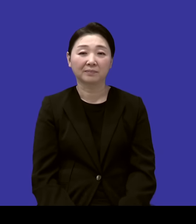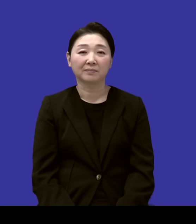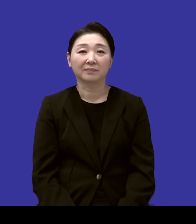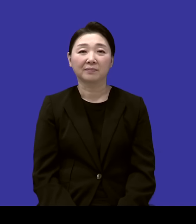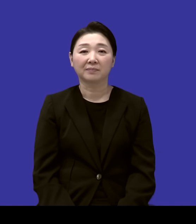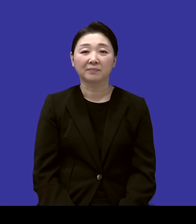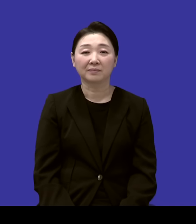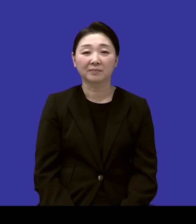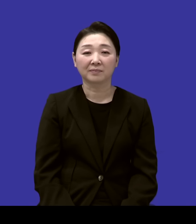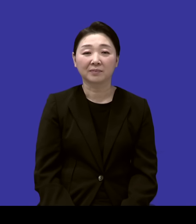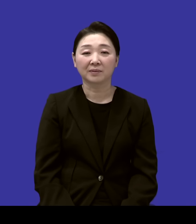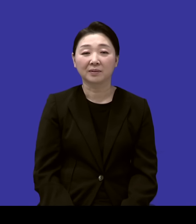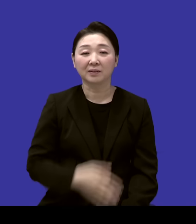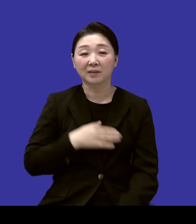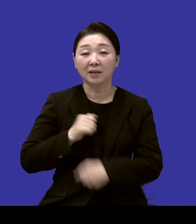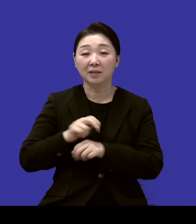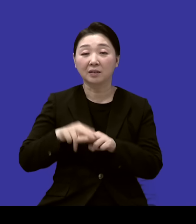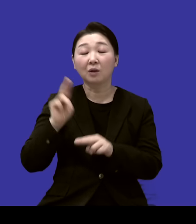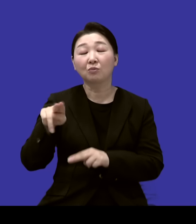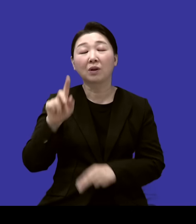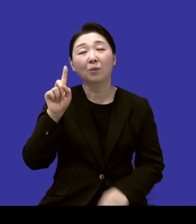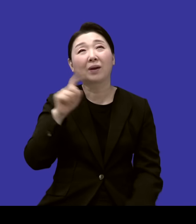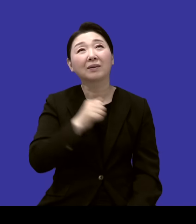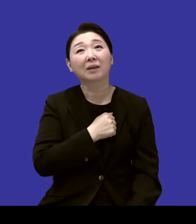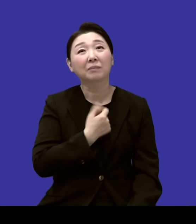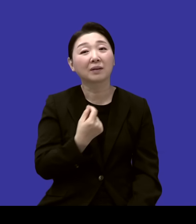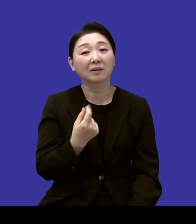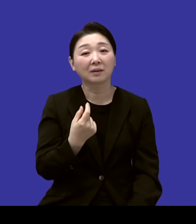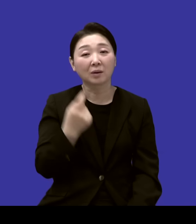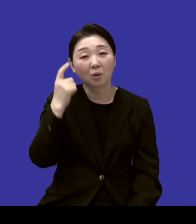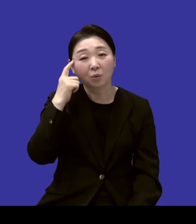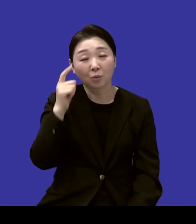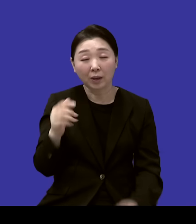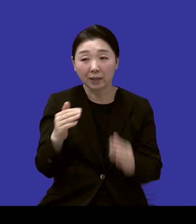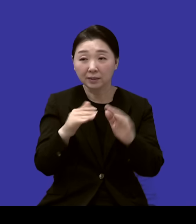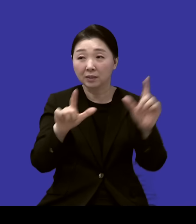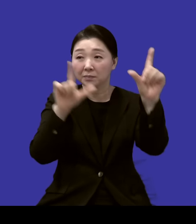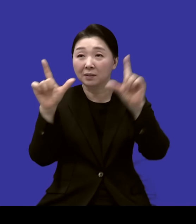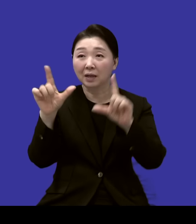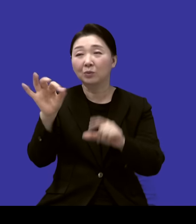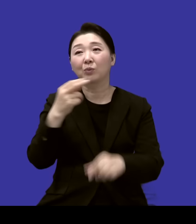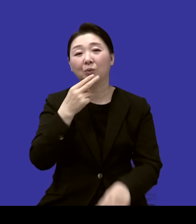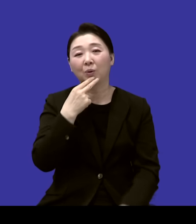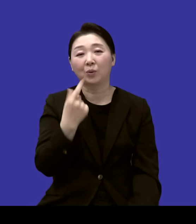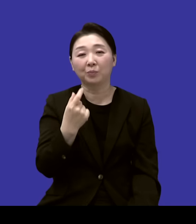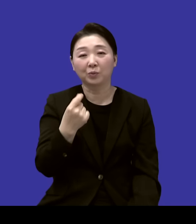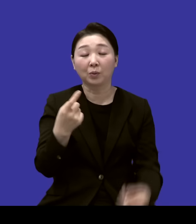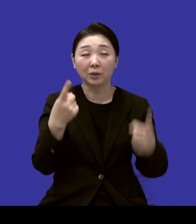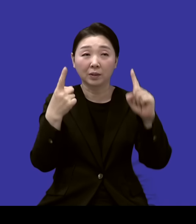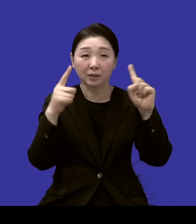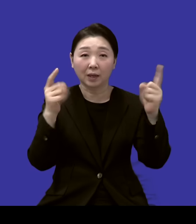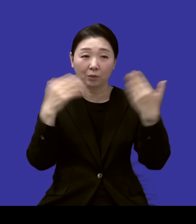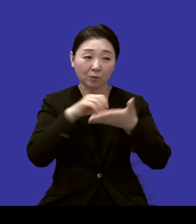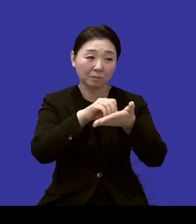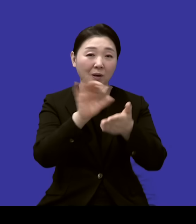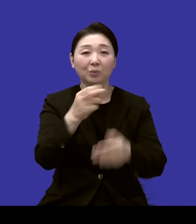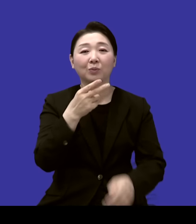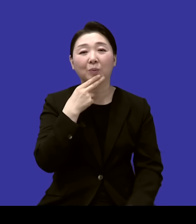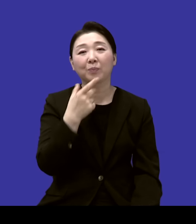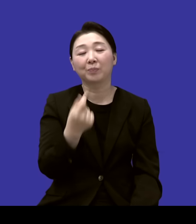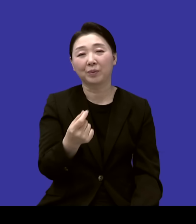저는 제대가 참 막막했거든요. 왜냐하면 살 집을 구할 돈도 없고 예. 대학교에 입학할 돈도 없었고